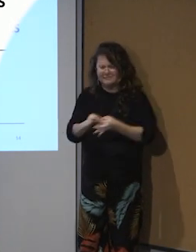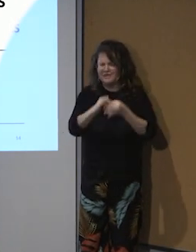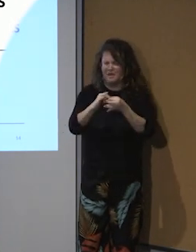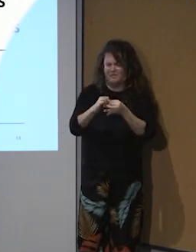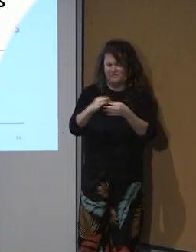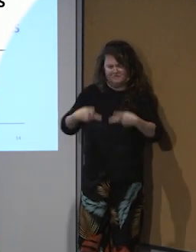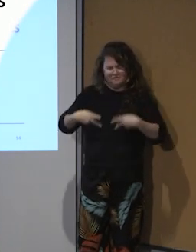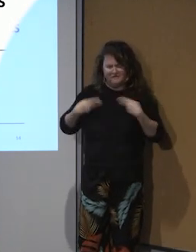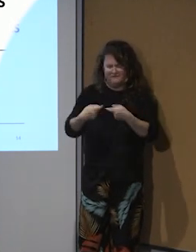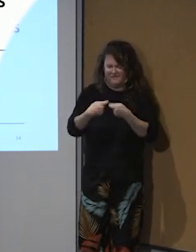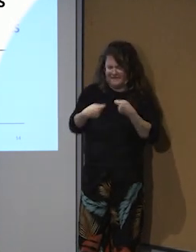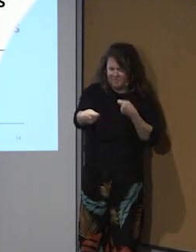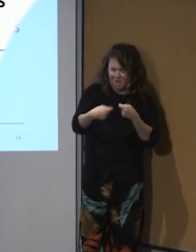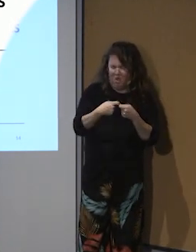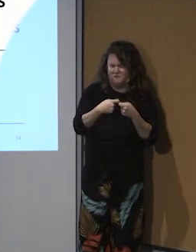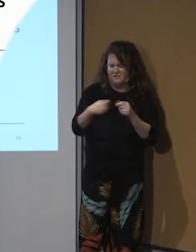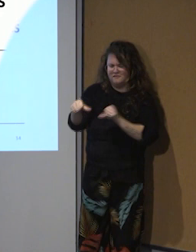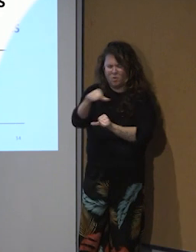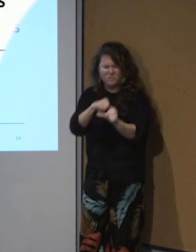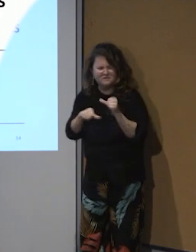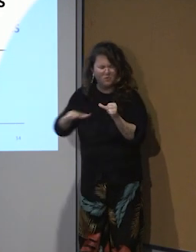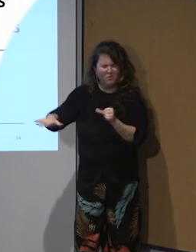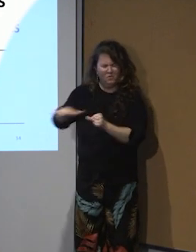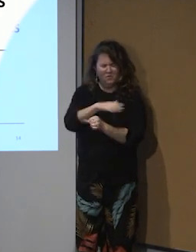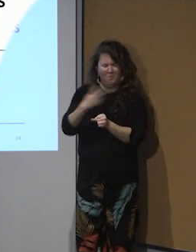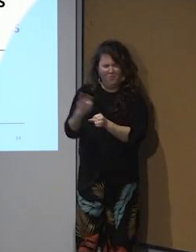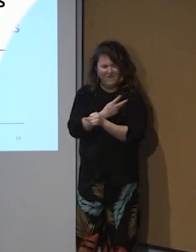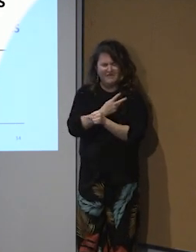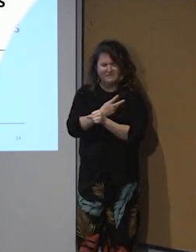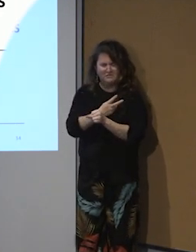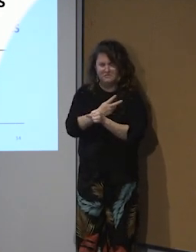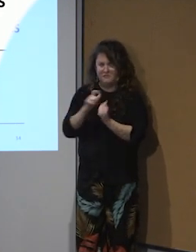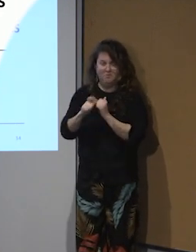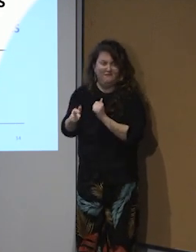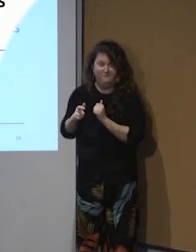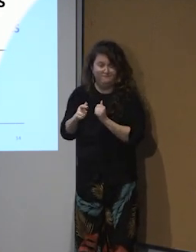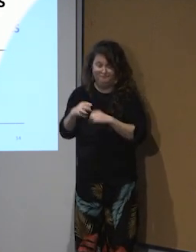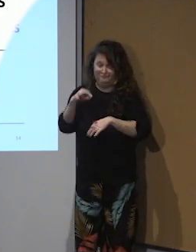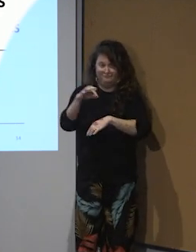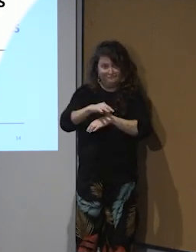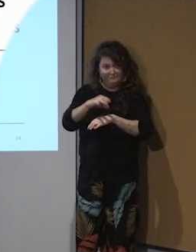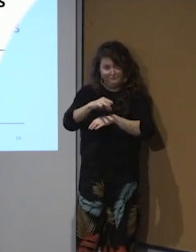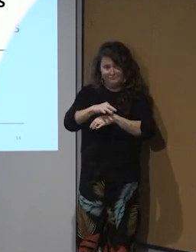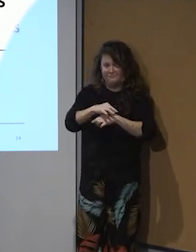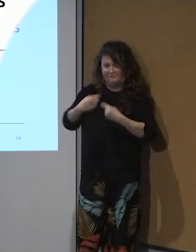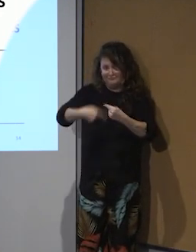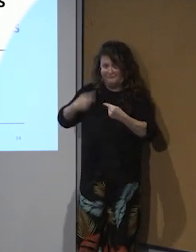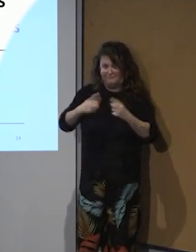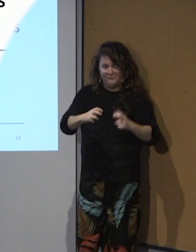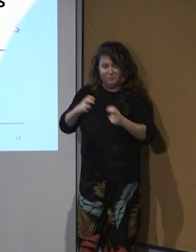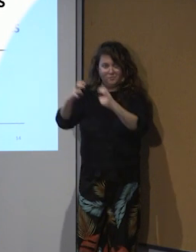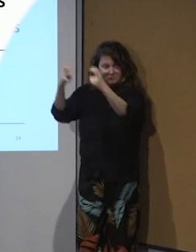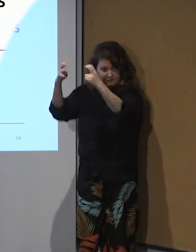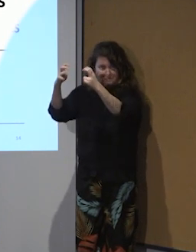péjoratifs de l'environnement contribuent à l'augmentation des pathologies chroniques. L'augmentation du risque de mortalité